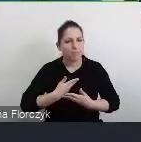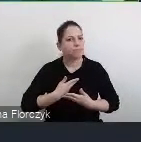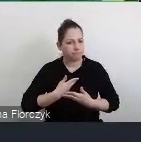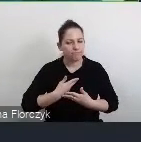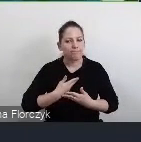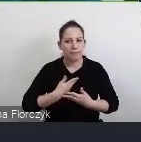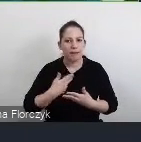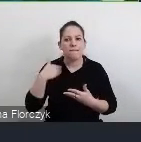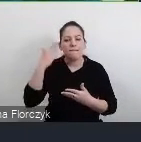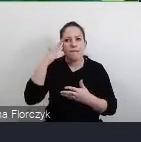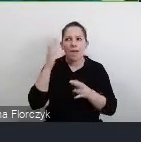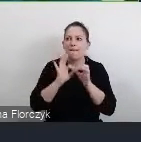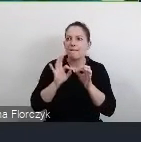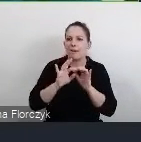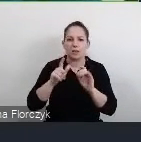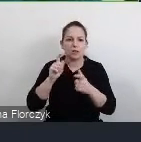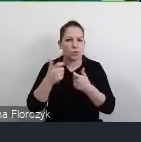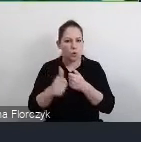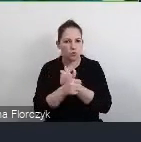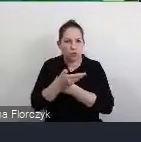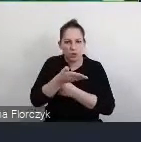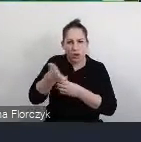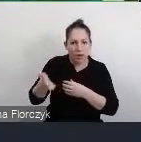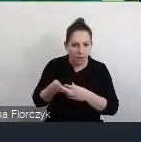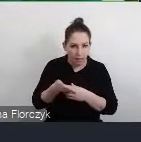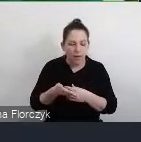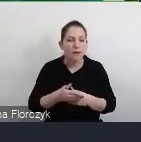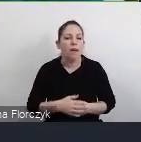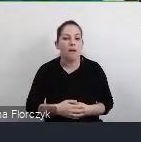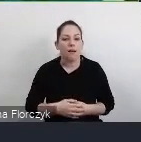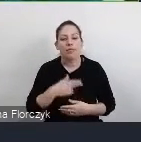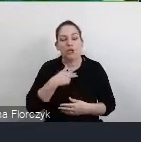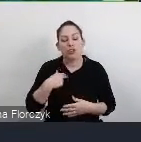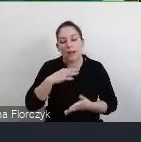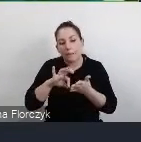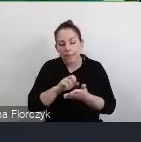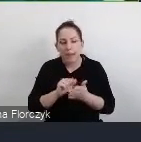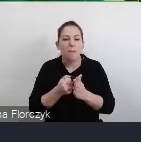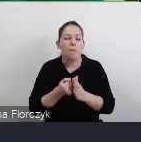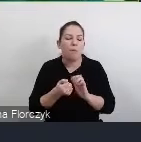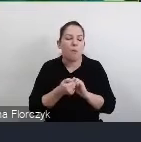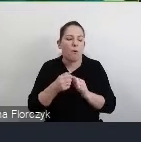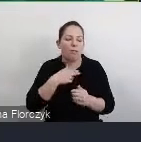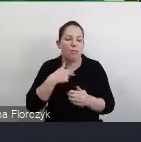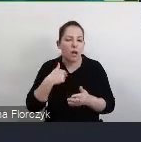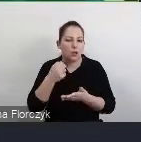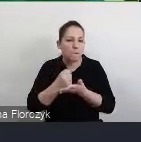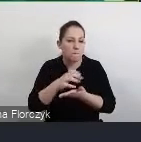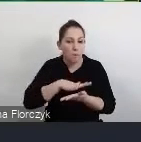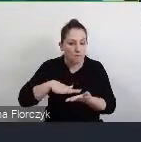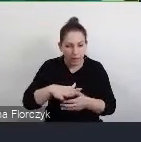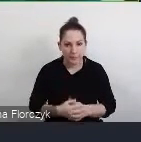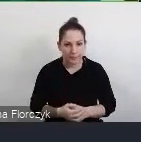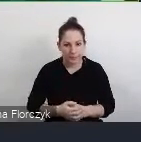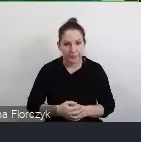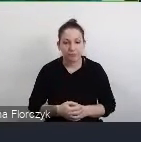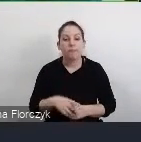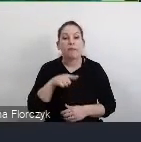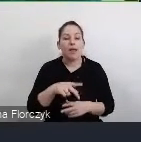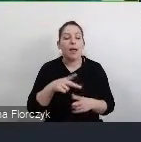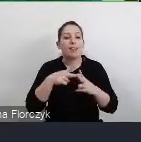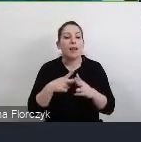się dzieje tutaj na terenie naszej gminy czy naszego powiatu. No, jest to narzędzie,